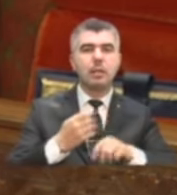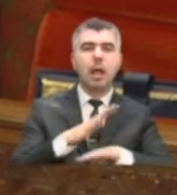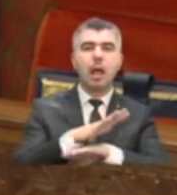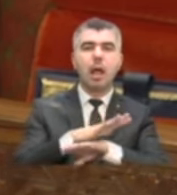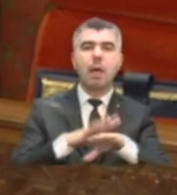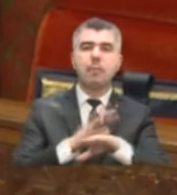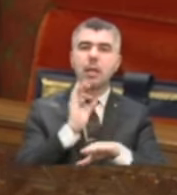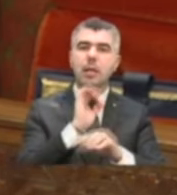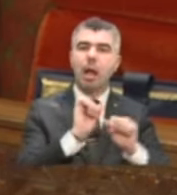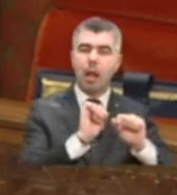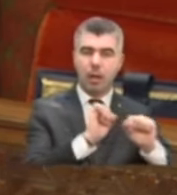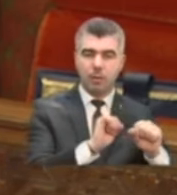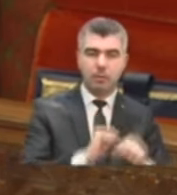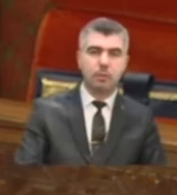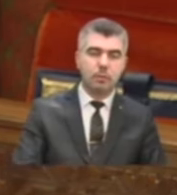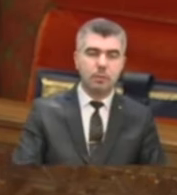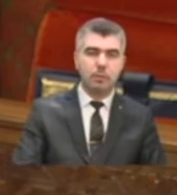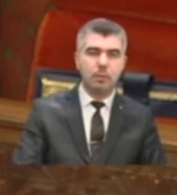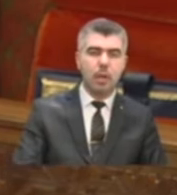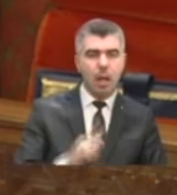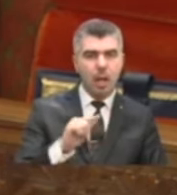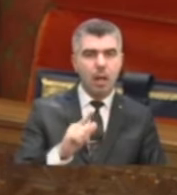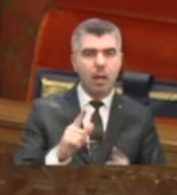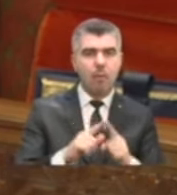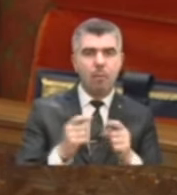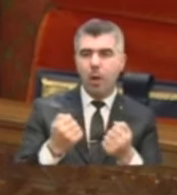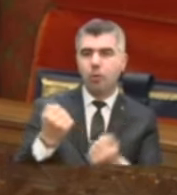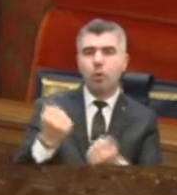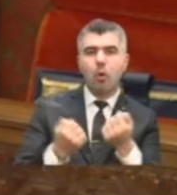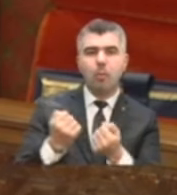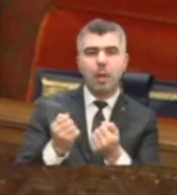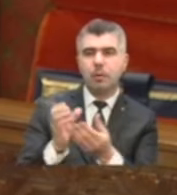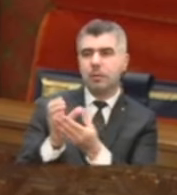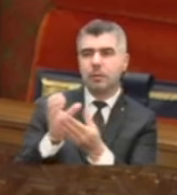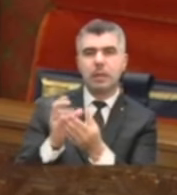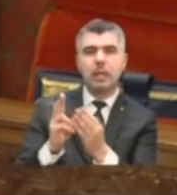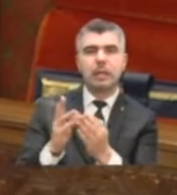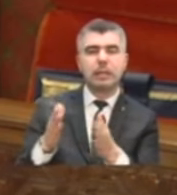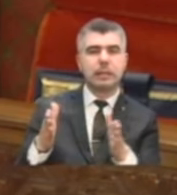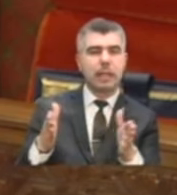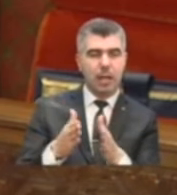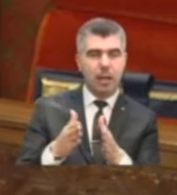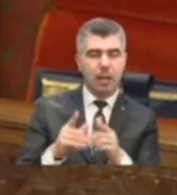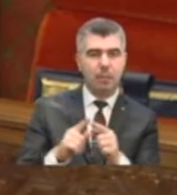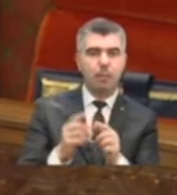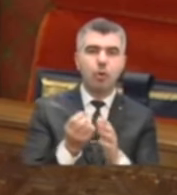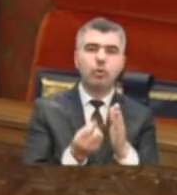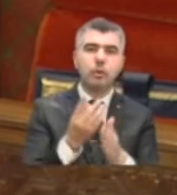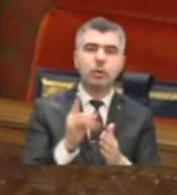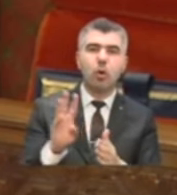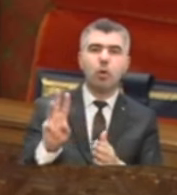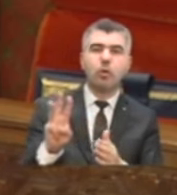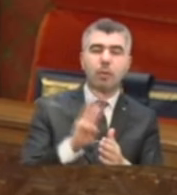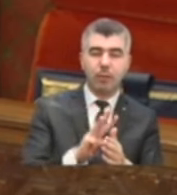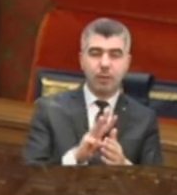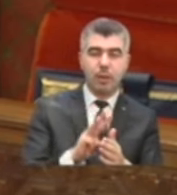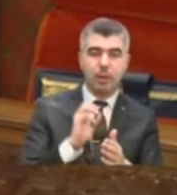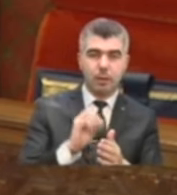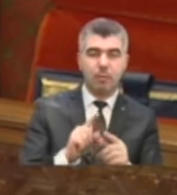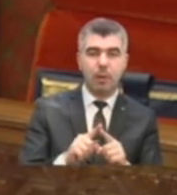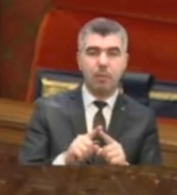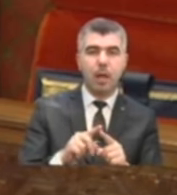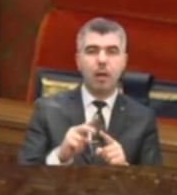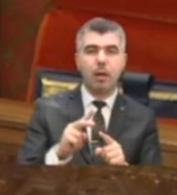ثانيا، تدمجت المركبات ضمن البرنامج المحين لتجديد الحاضره بمنحه ستصل الى 290,000